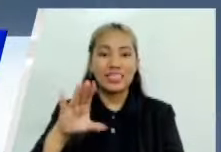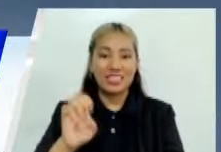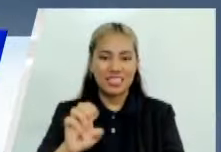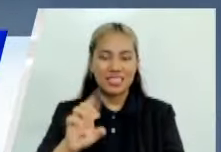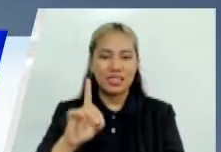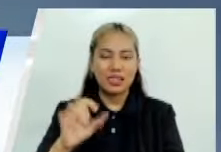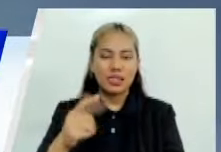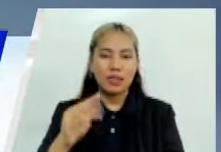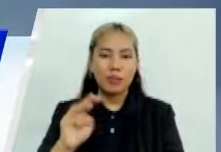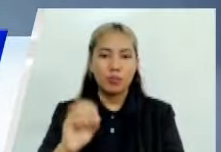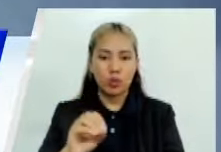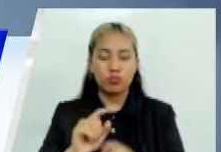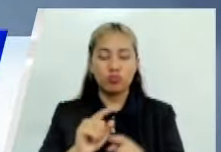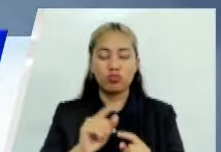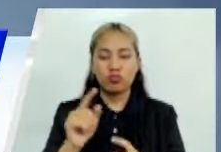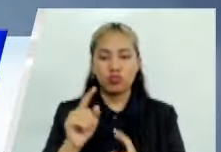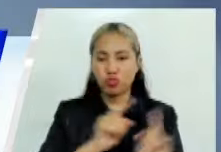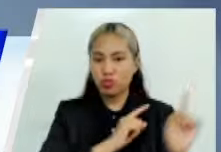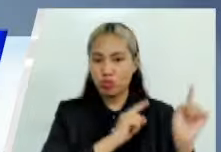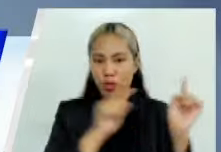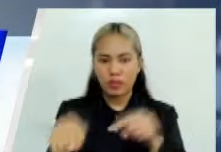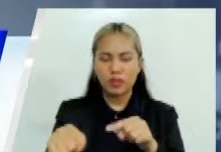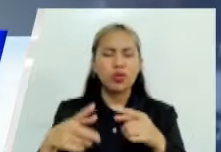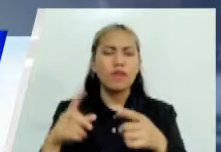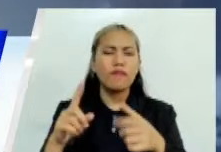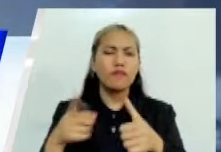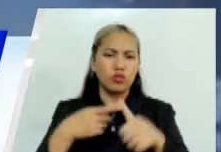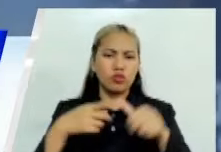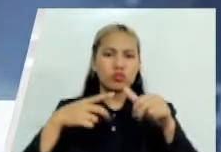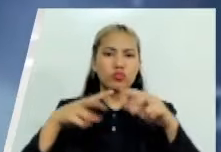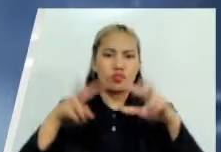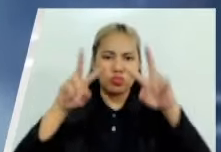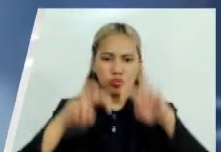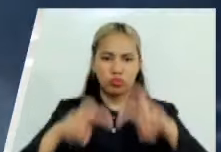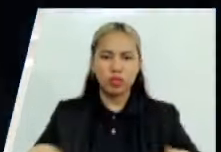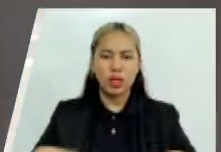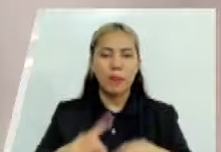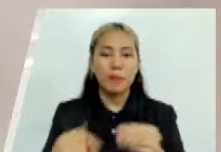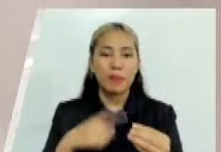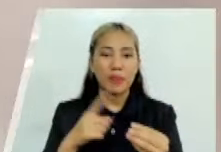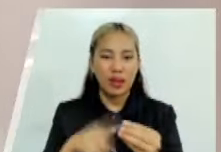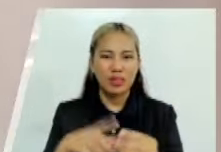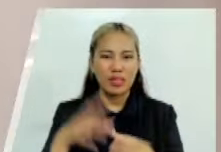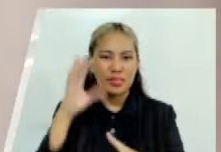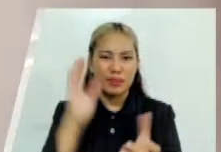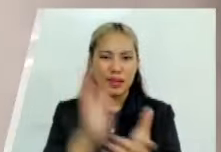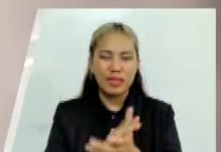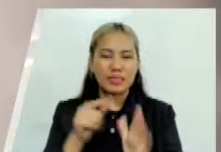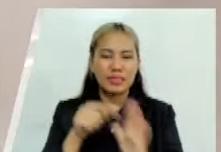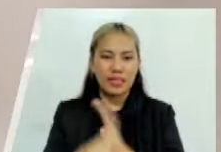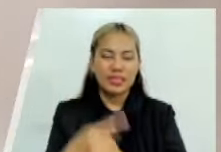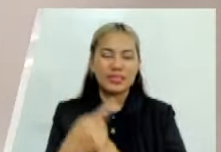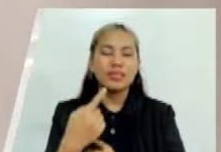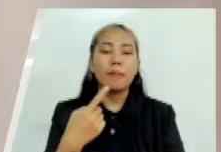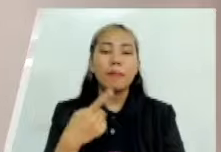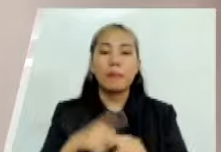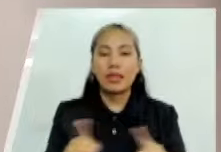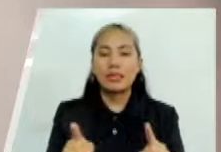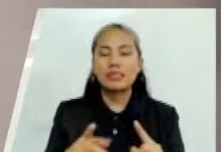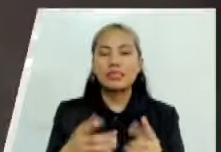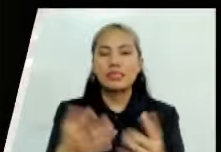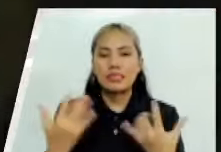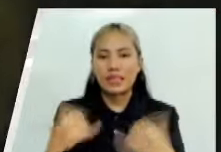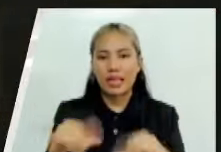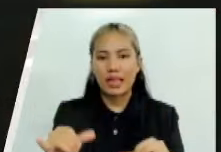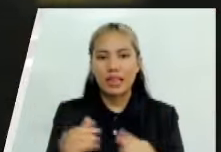ng pagpatay sa asawang sinuoy Governor Roel Degamo at siyam na iba pa. Pero wala pa rin sa pagdinig dahil nasa Timor Leste